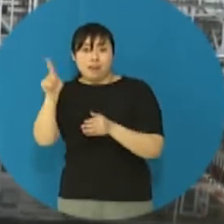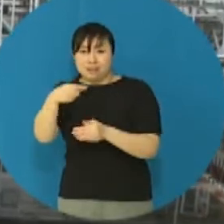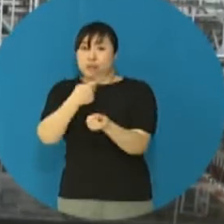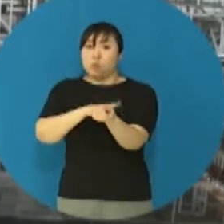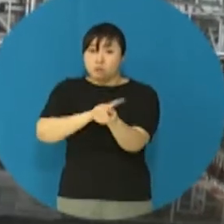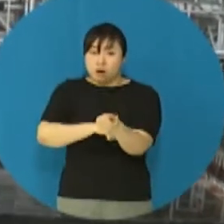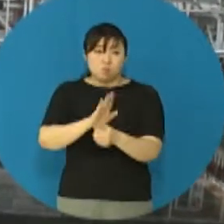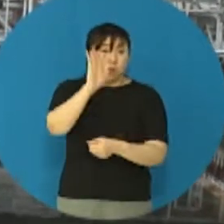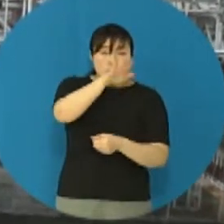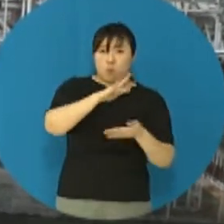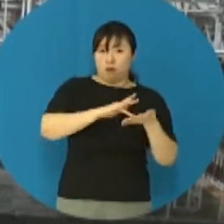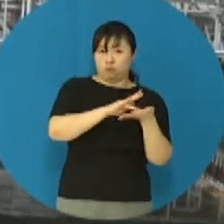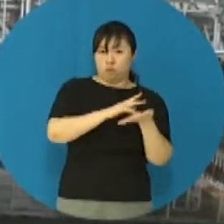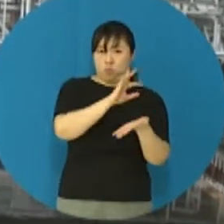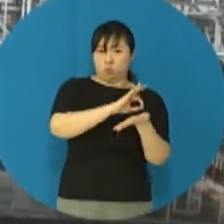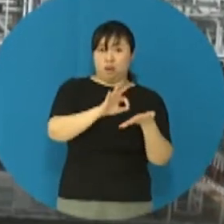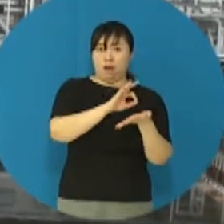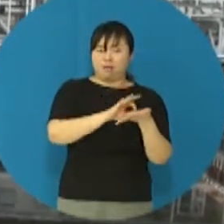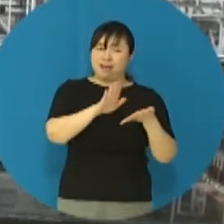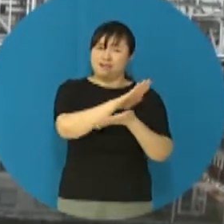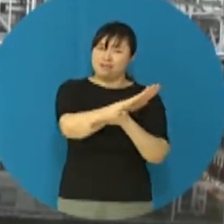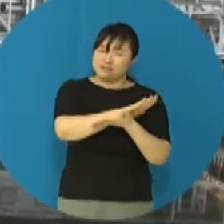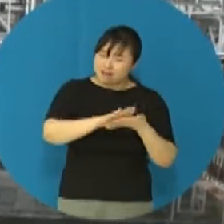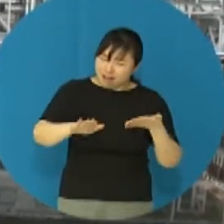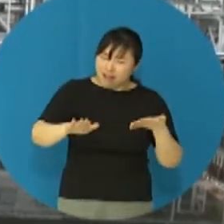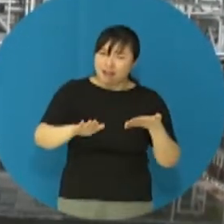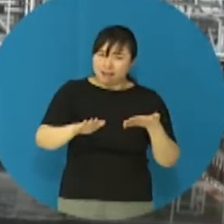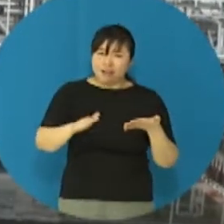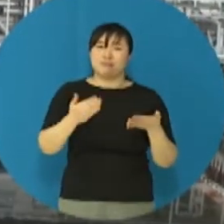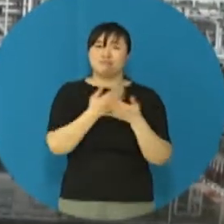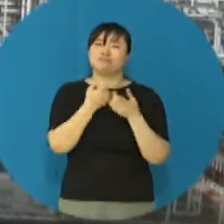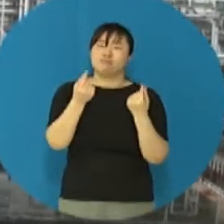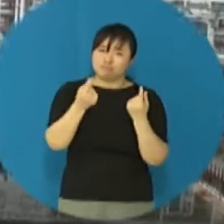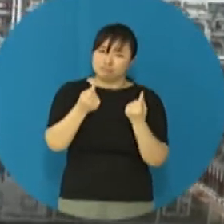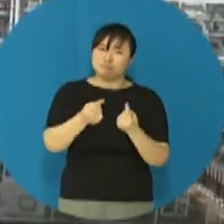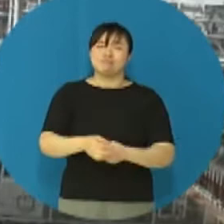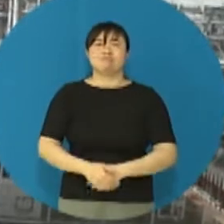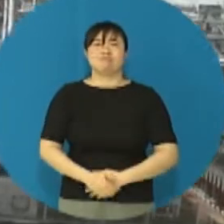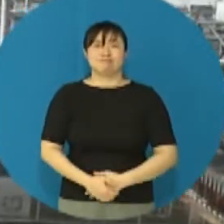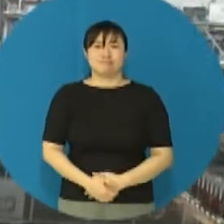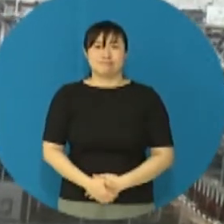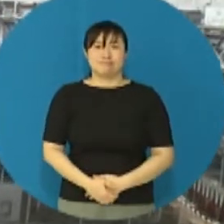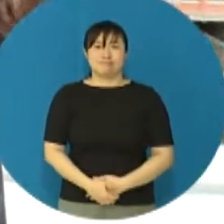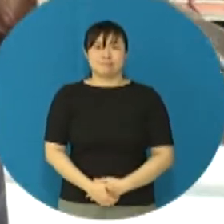この先は薬を使って消毒をしていく。